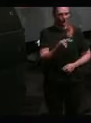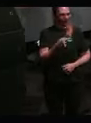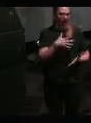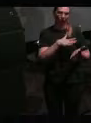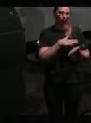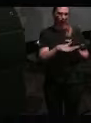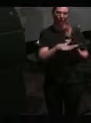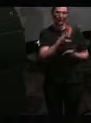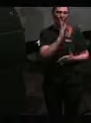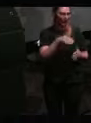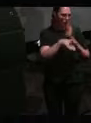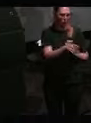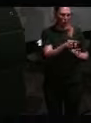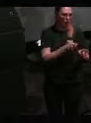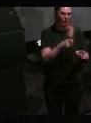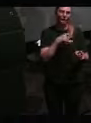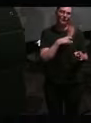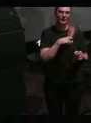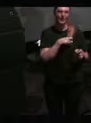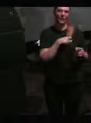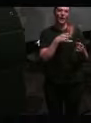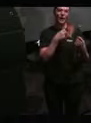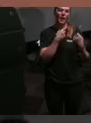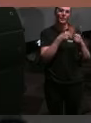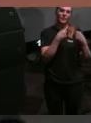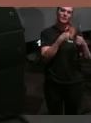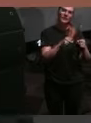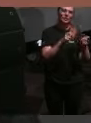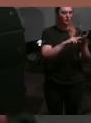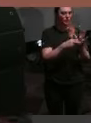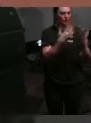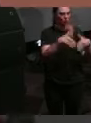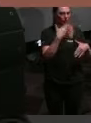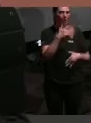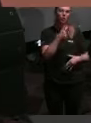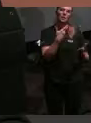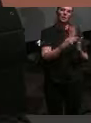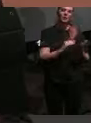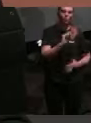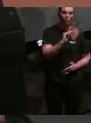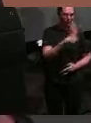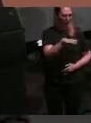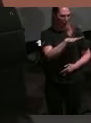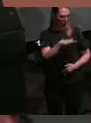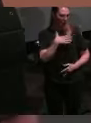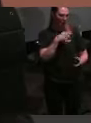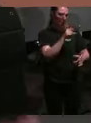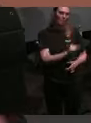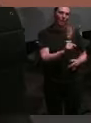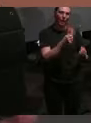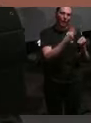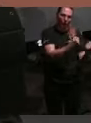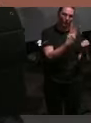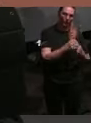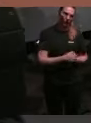gå direkte I underskudd I et velfungerende energisystem, for det som vil skje, det jo at priserne går opp I de områdene som har litt for lite kraft.